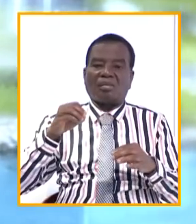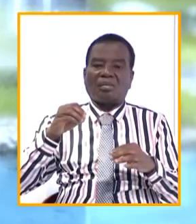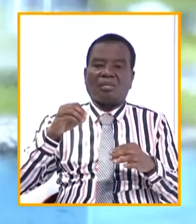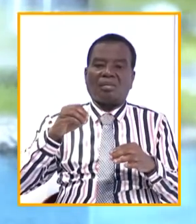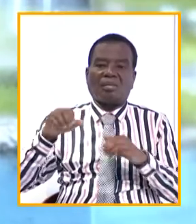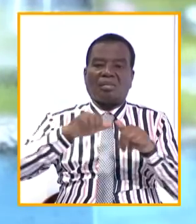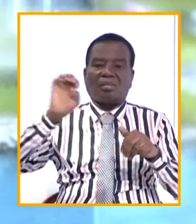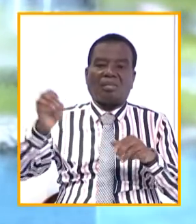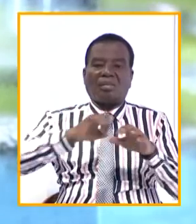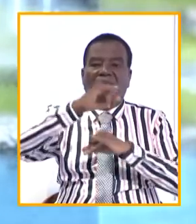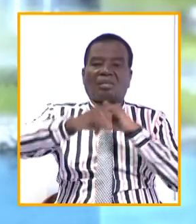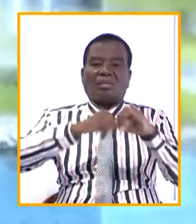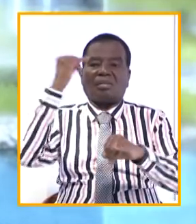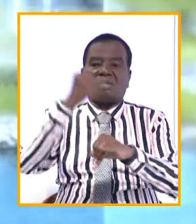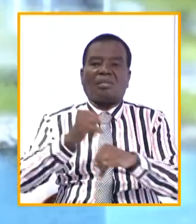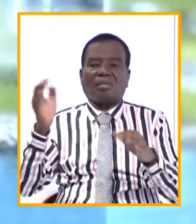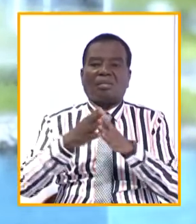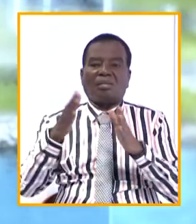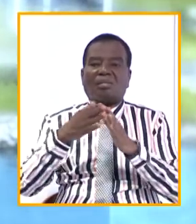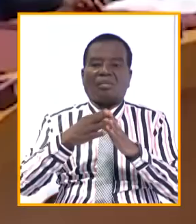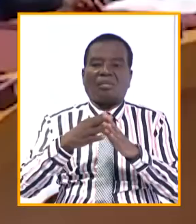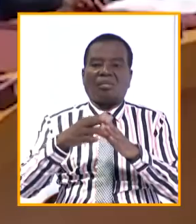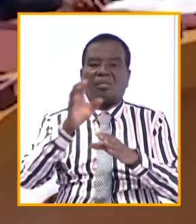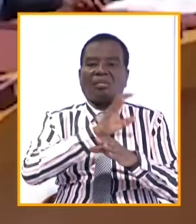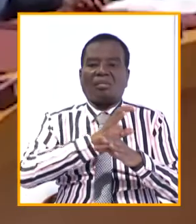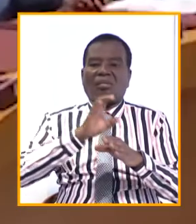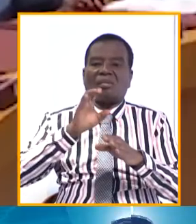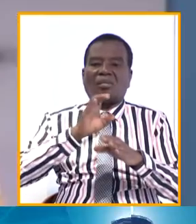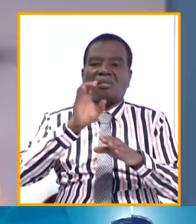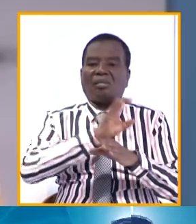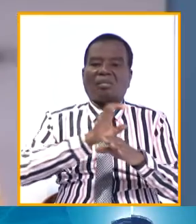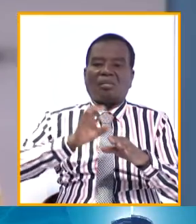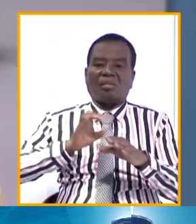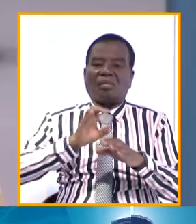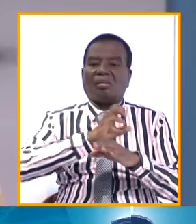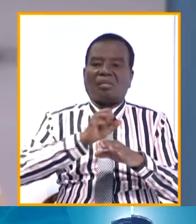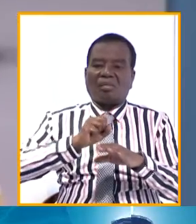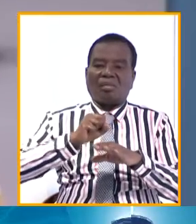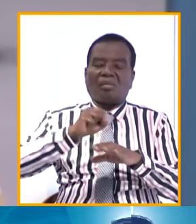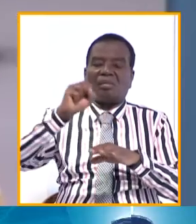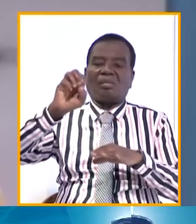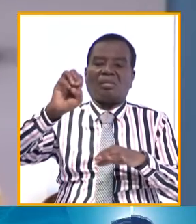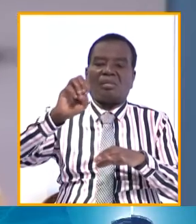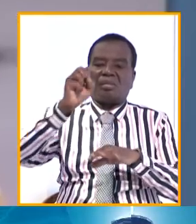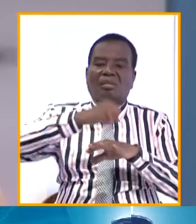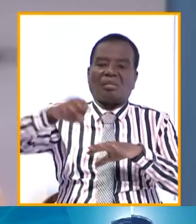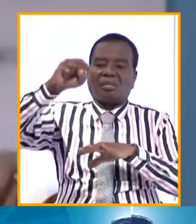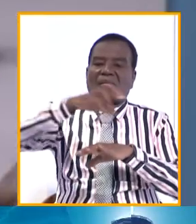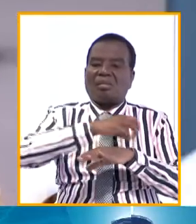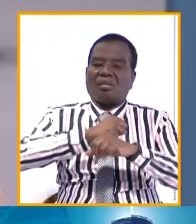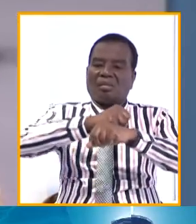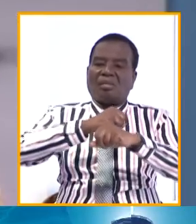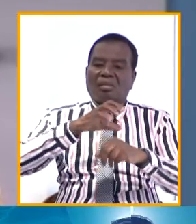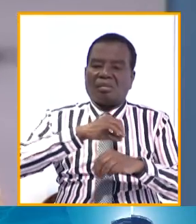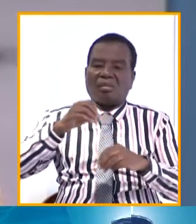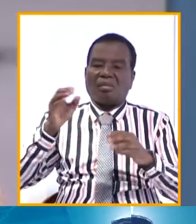dans l'actualité internationale, une réunion du Conseil de sécurité de l'ONU concernant le retrait de la MINUSMA. La mission onusienne au Mali doit se